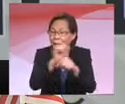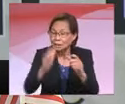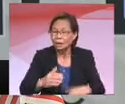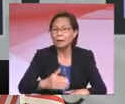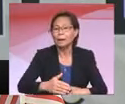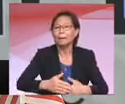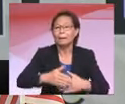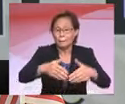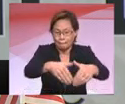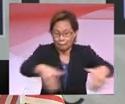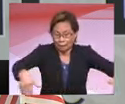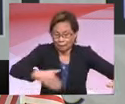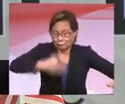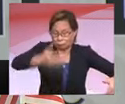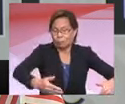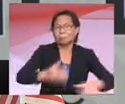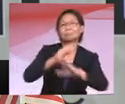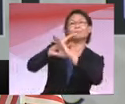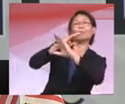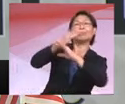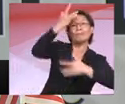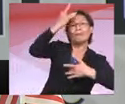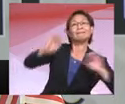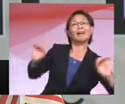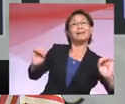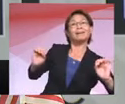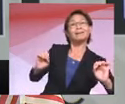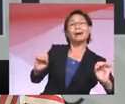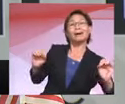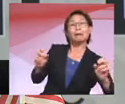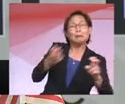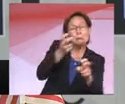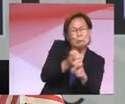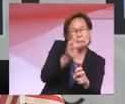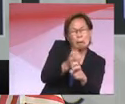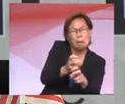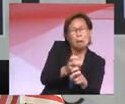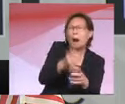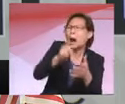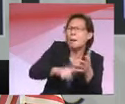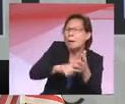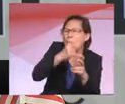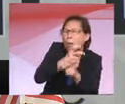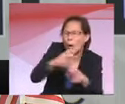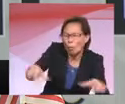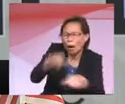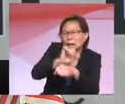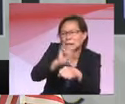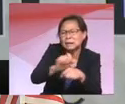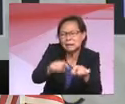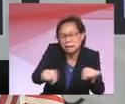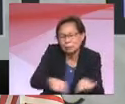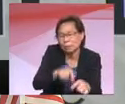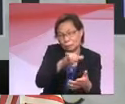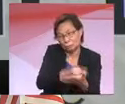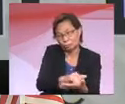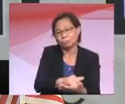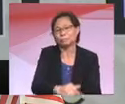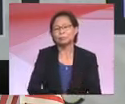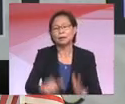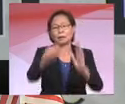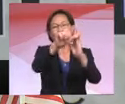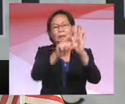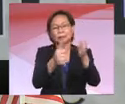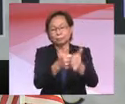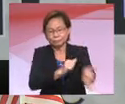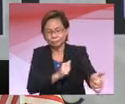adalah terlindung daripada jangkitan penyakit serta sebarang cabaran dalam melaksanakan tugas di lapangan. Akta